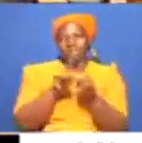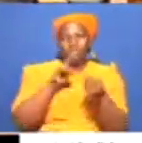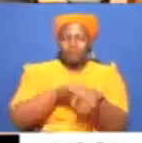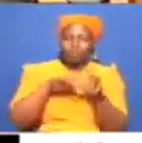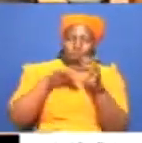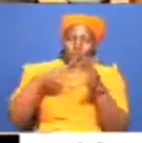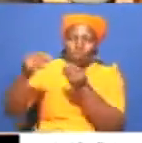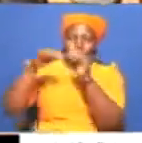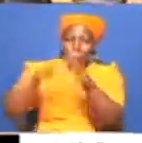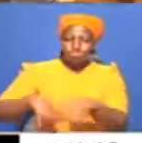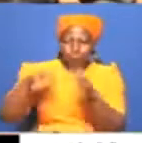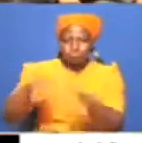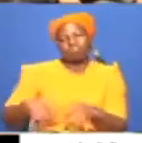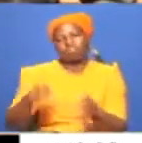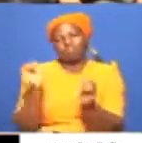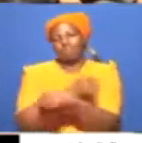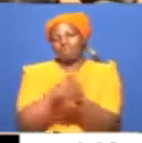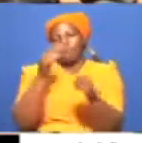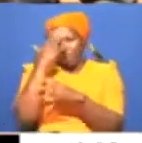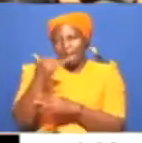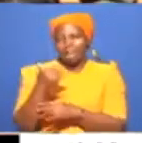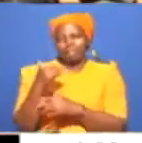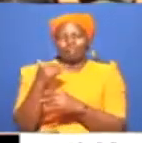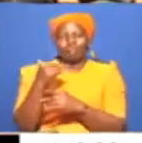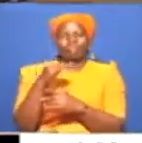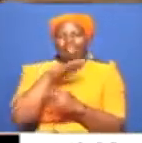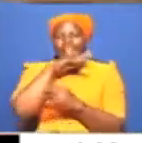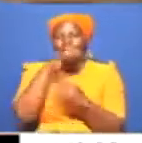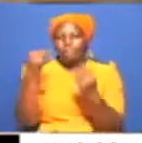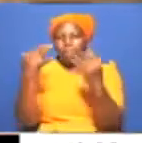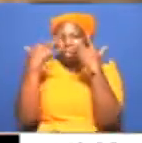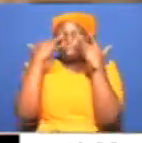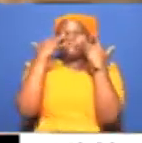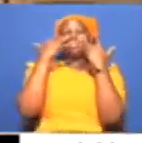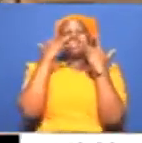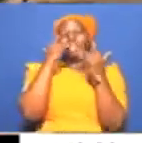Inafanya nini macho. Watu wakagonjeka.